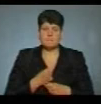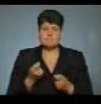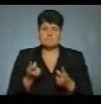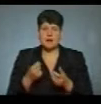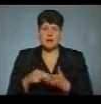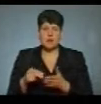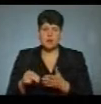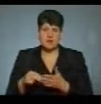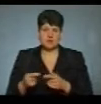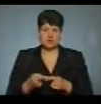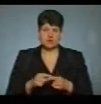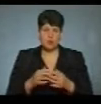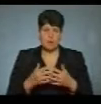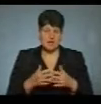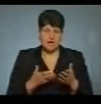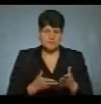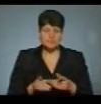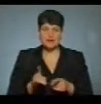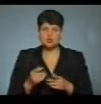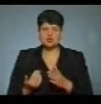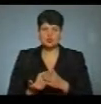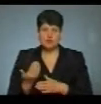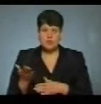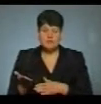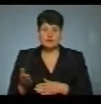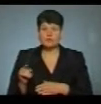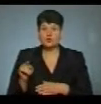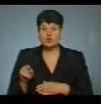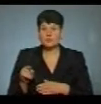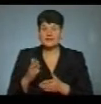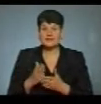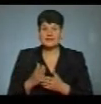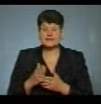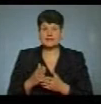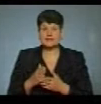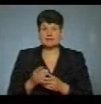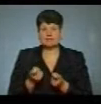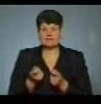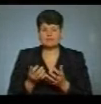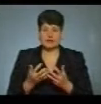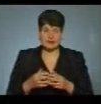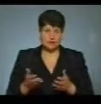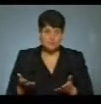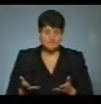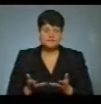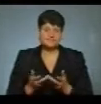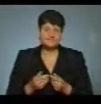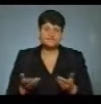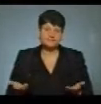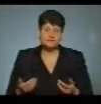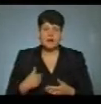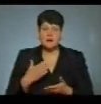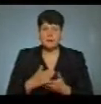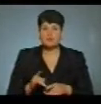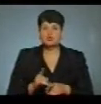закуплялися такого обладнання, так, а то, що нове, звичайно, воно є не такі дуже великі кількості. Тому, реально, ми маємо ту картину,